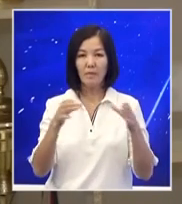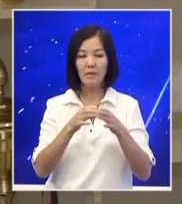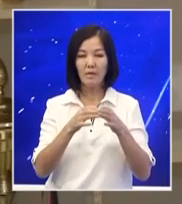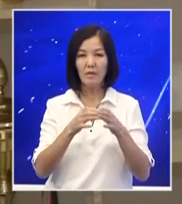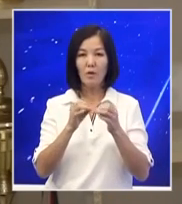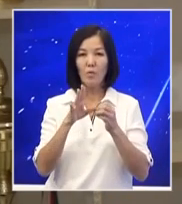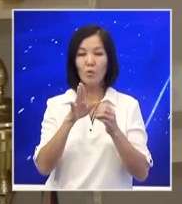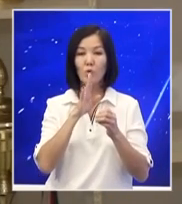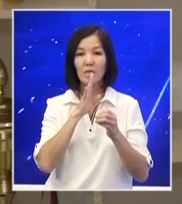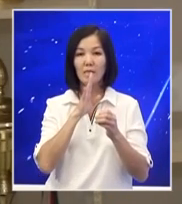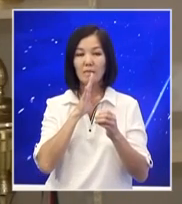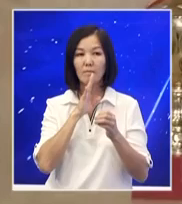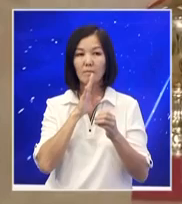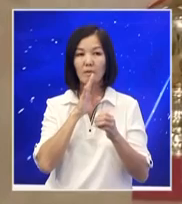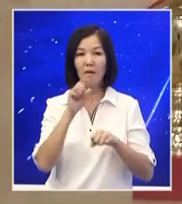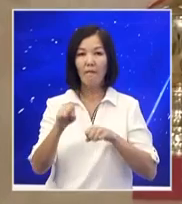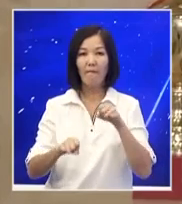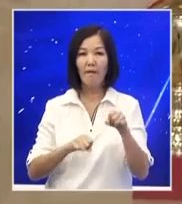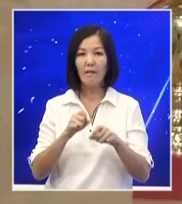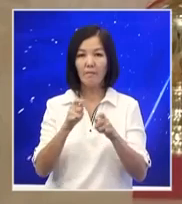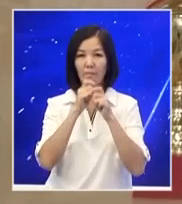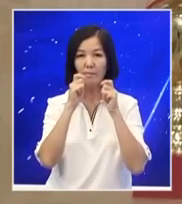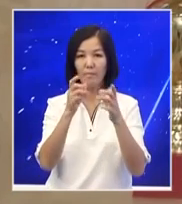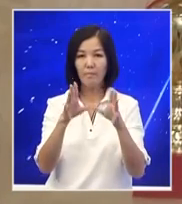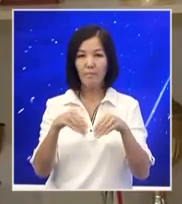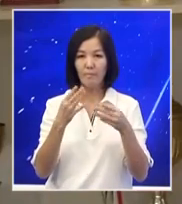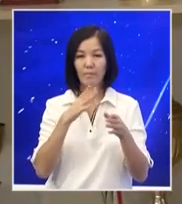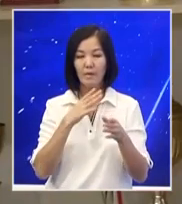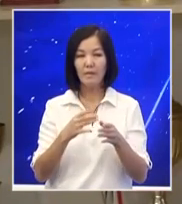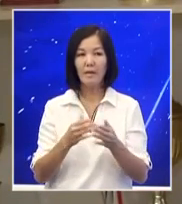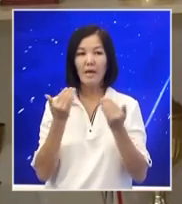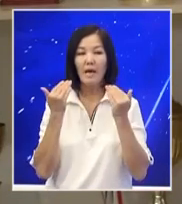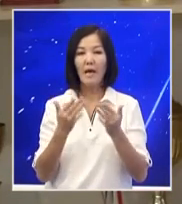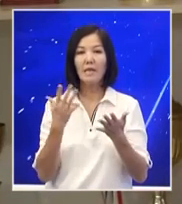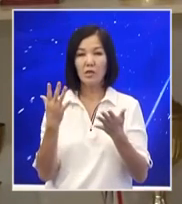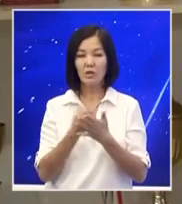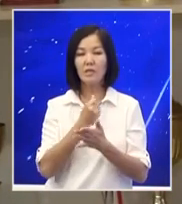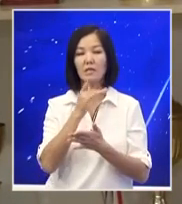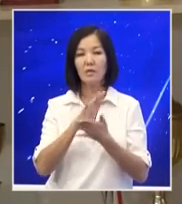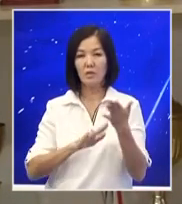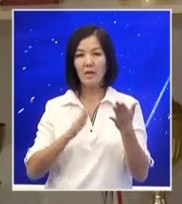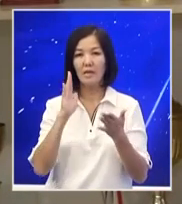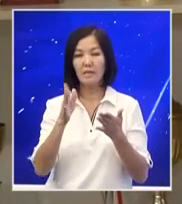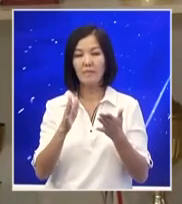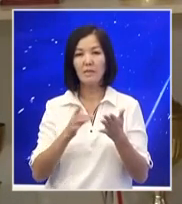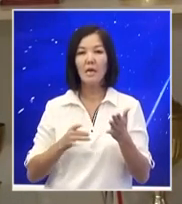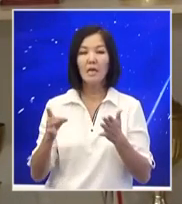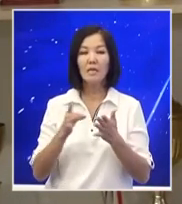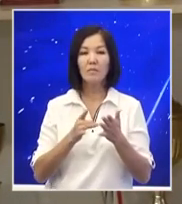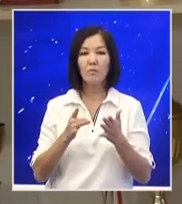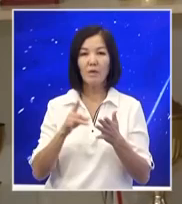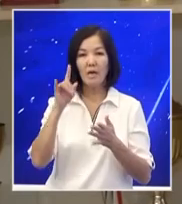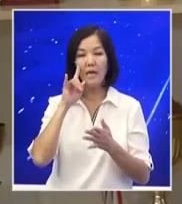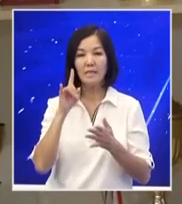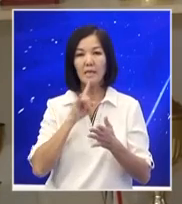14 қызымызды велосипедпен марапатталып, сыйлығын алып қайтты. Әлі де жетістіктеріміз көбейеді. Енді республикадан біз